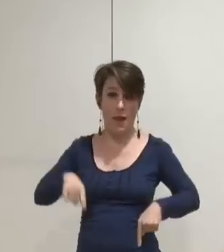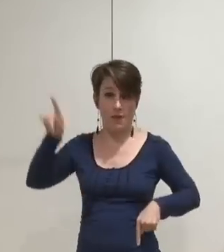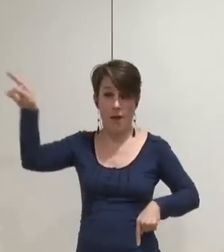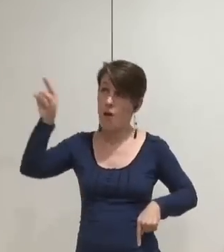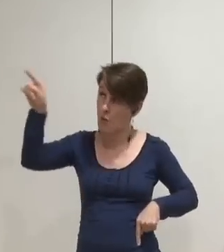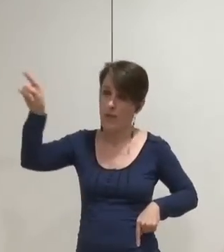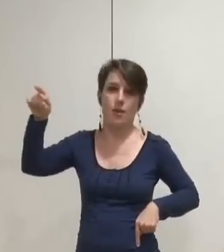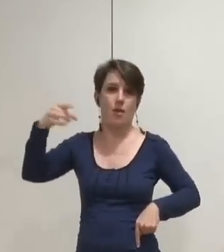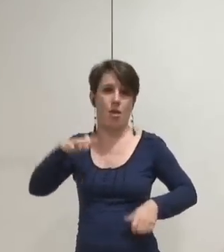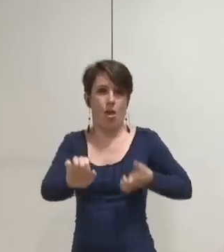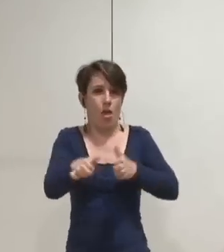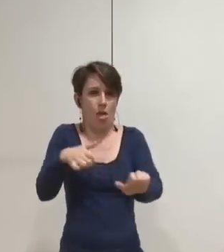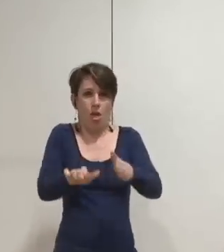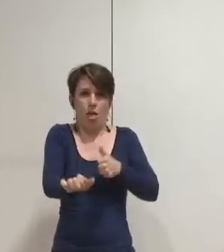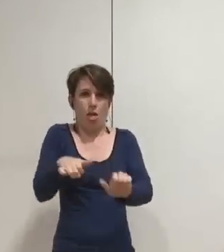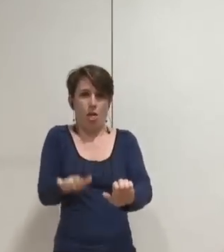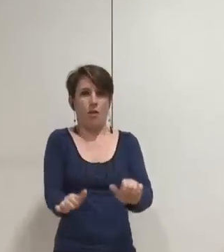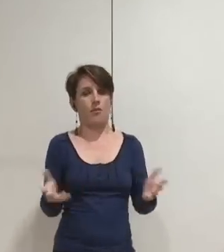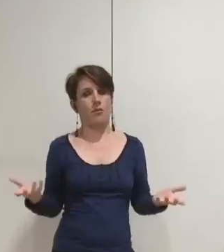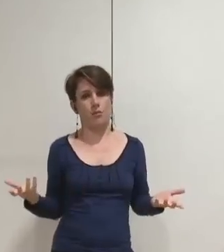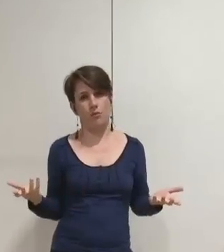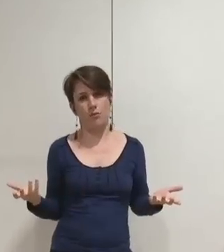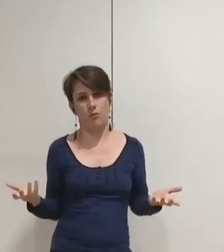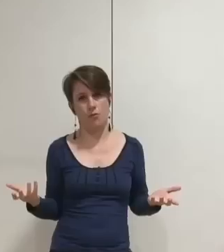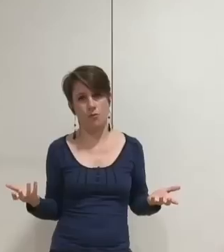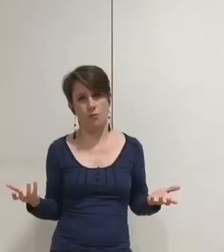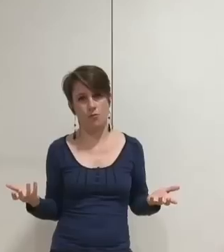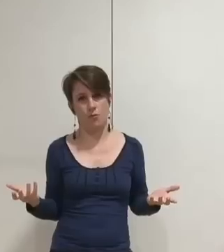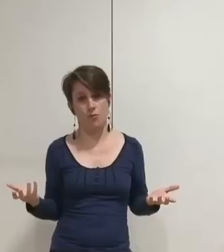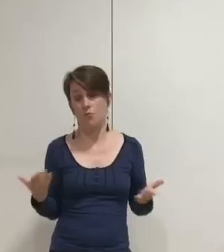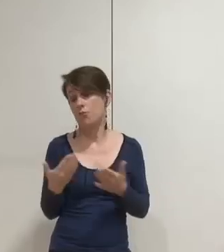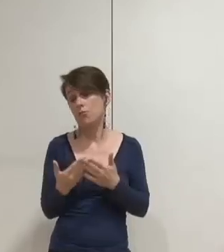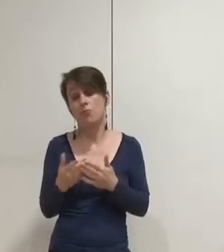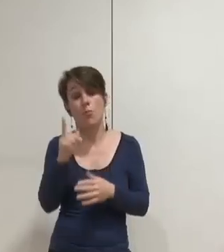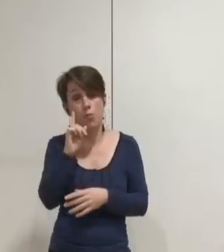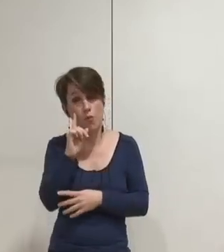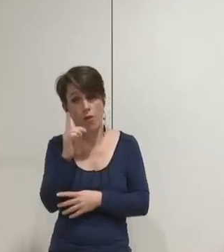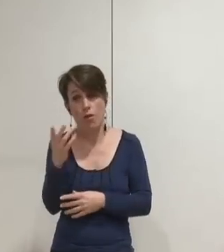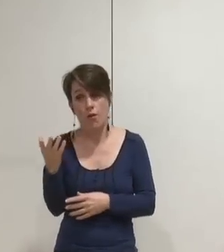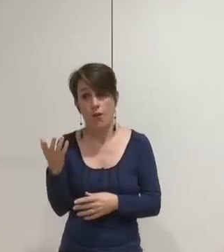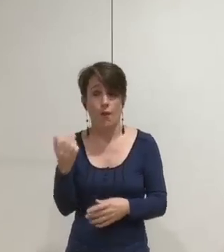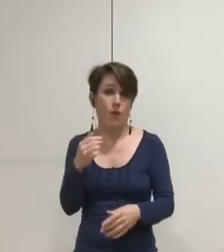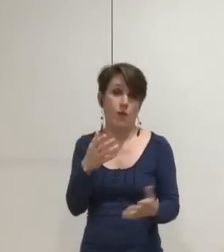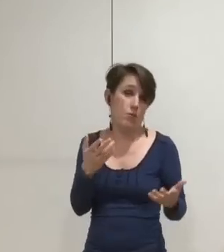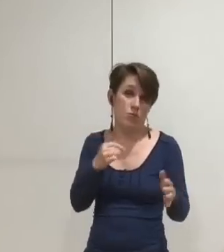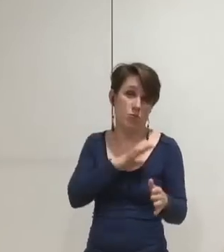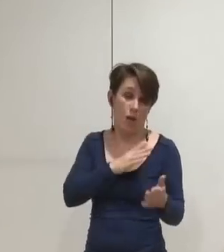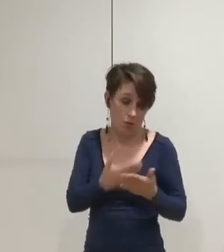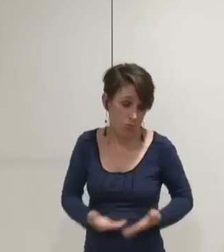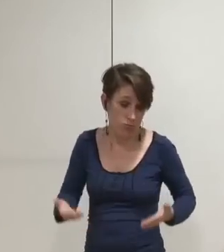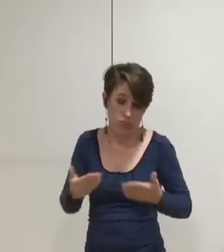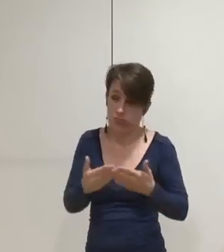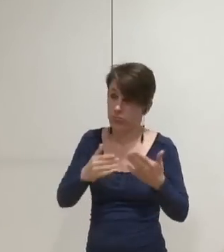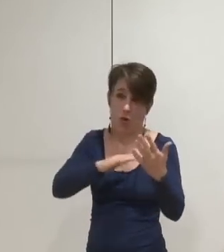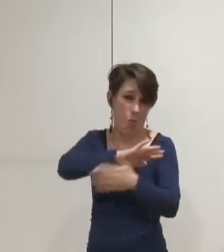enregistrer défillances qui sont dus au fait que on mélange